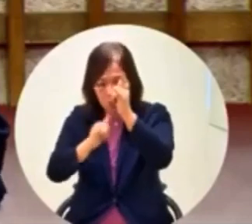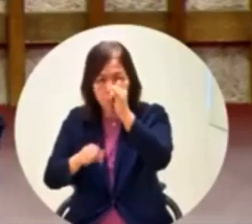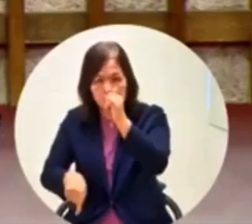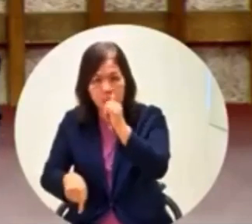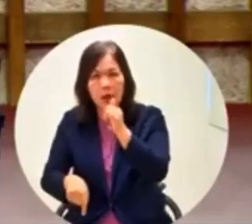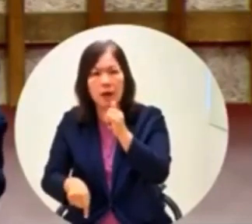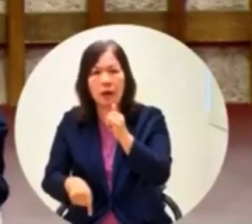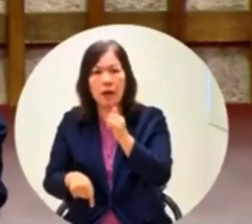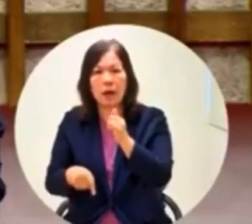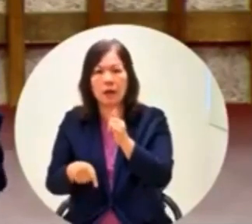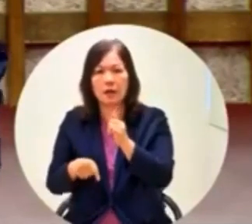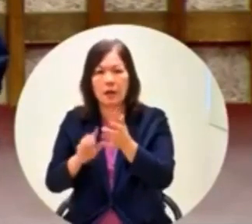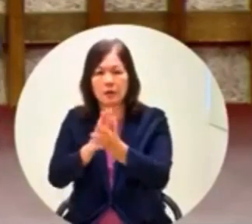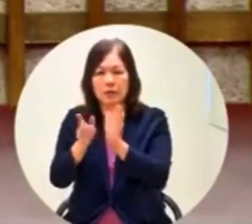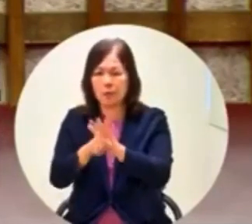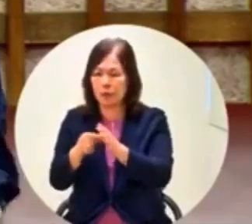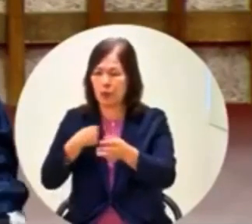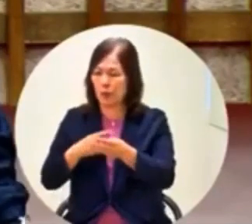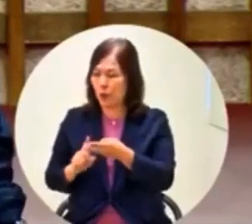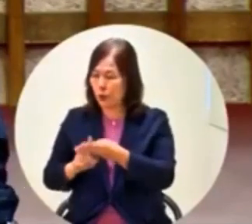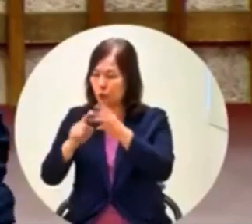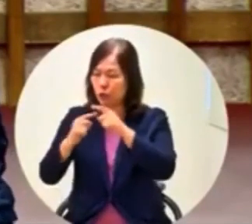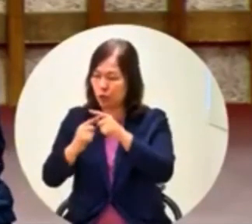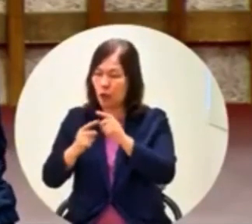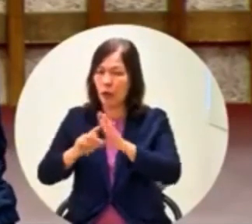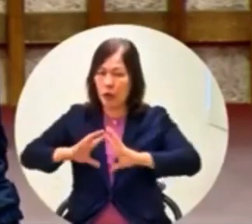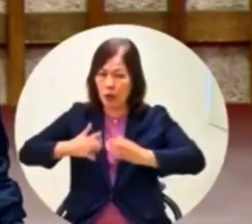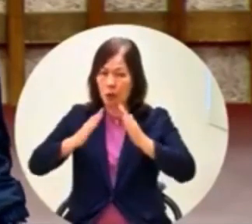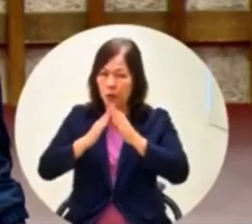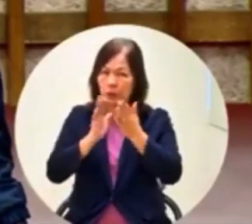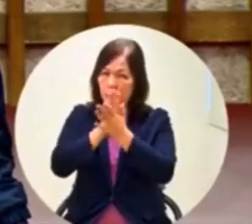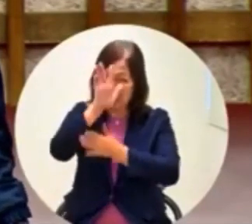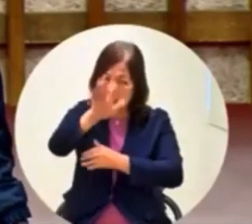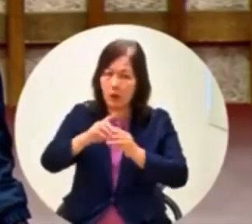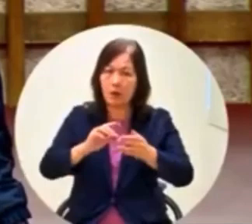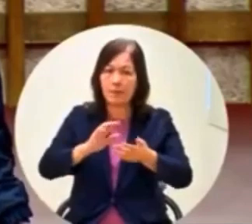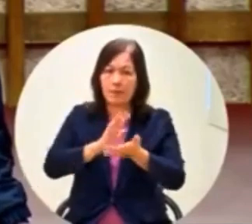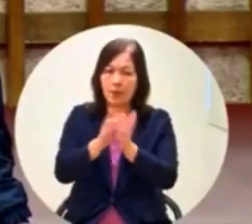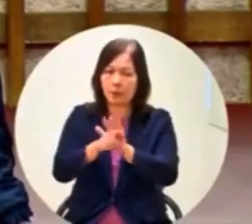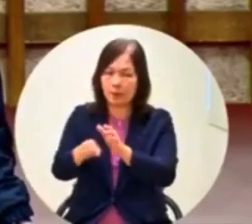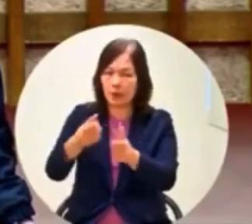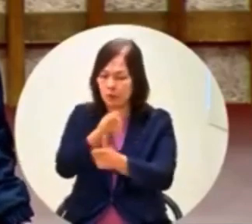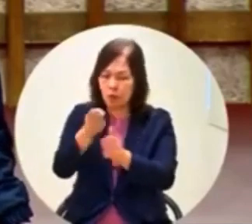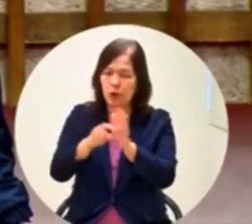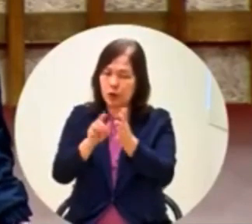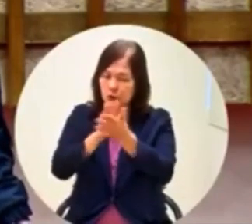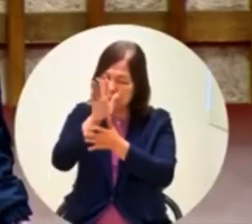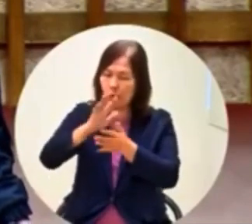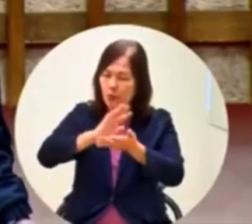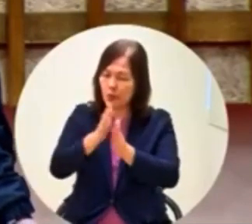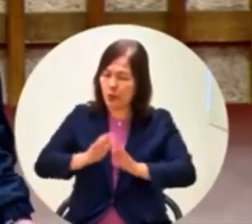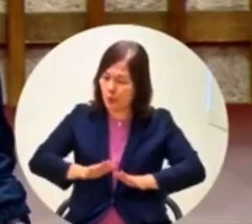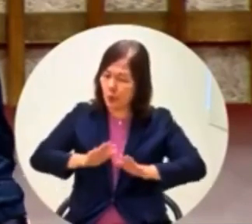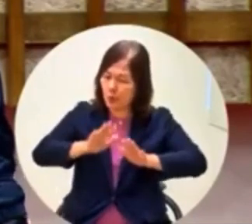够是我们的主人翁，让我们的国家能够未来能够在你们的主导会更好。所